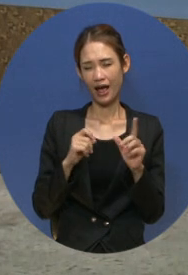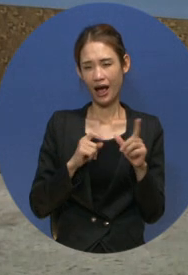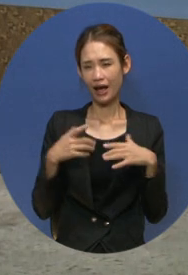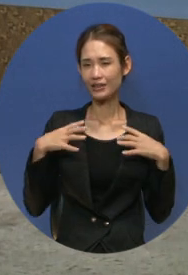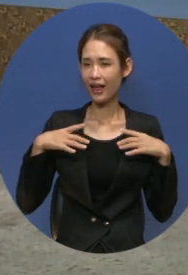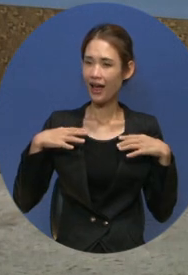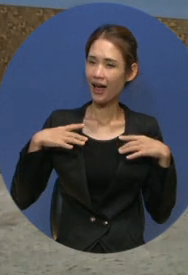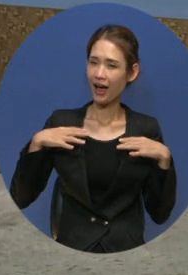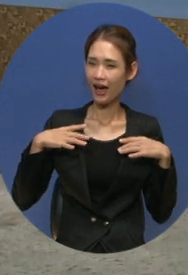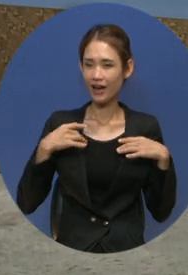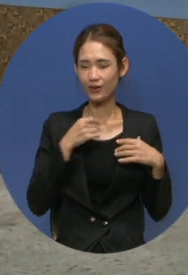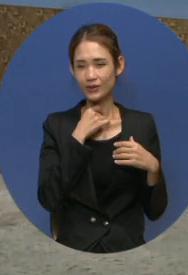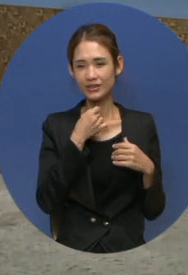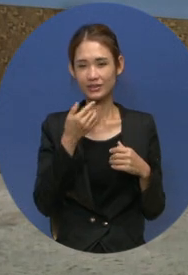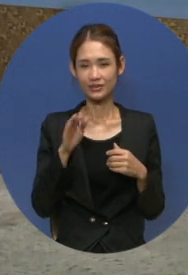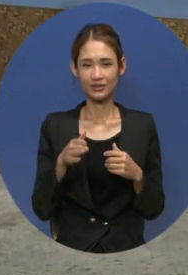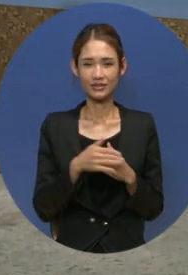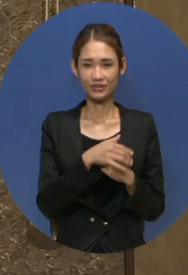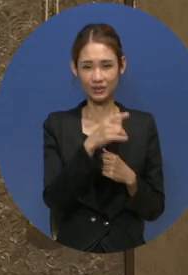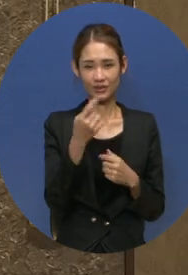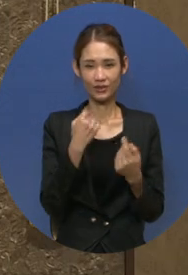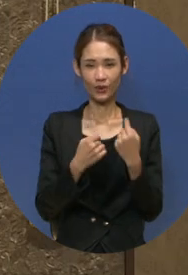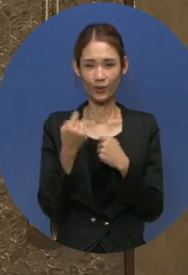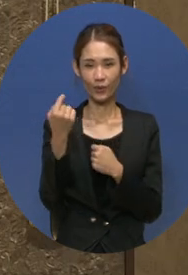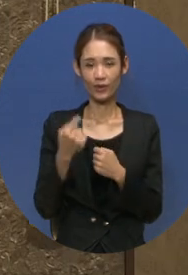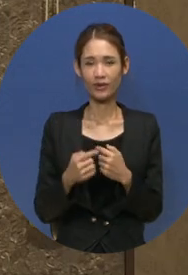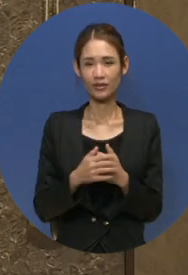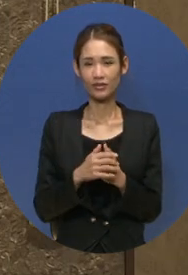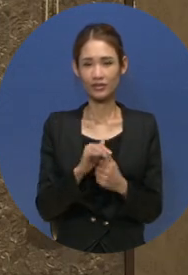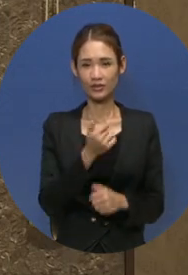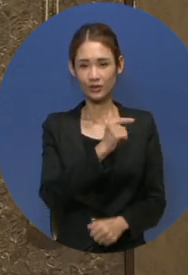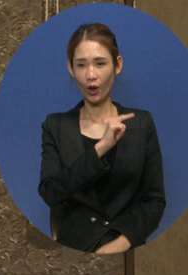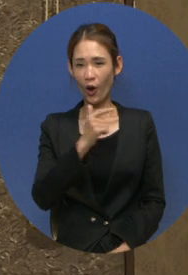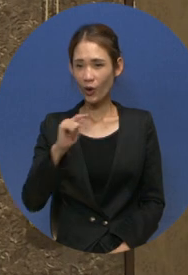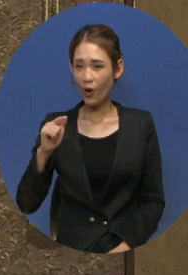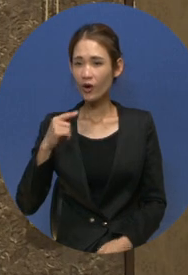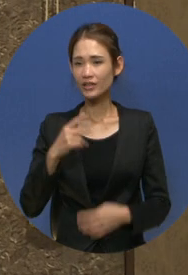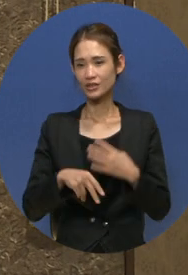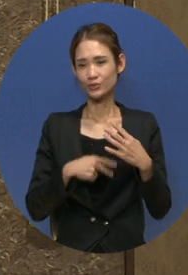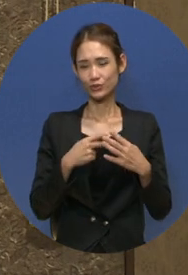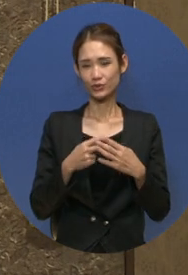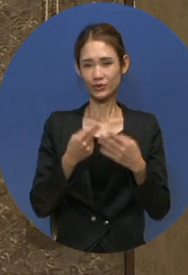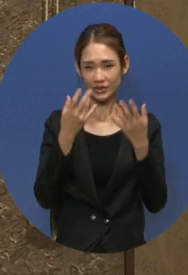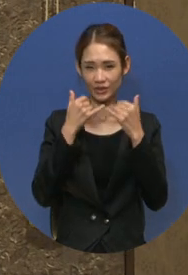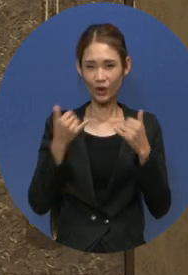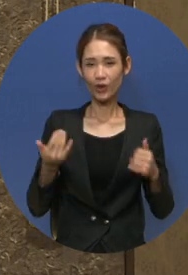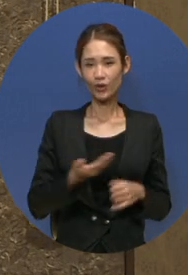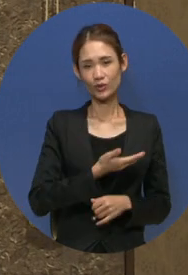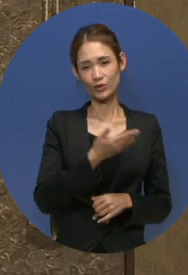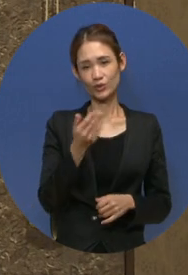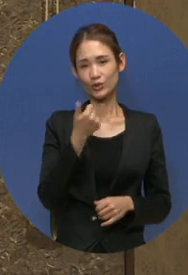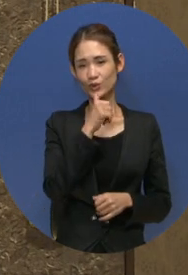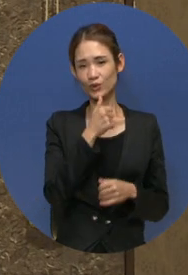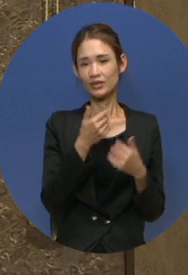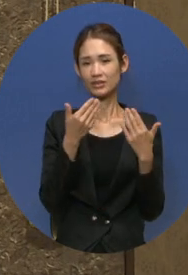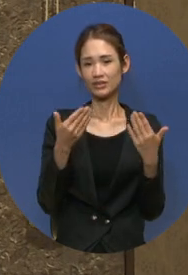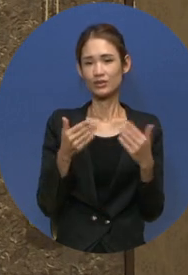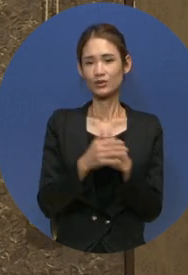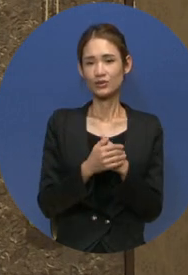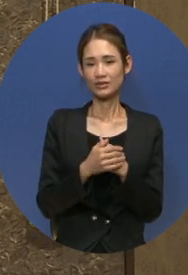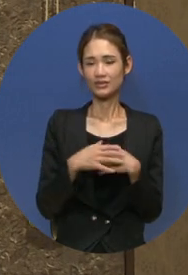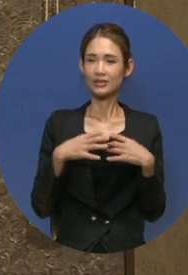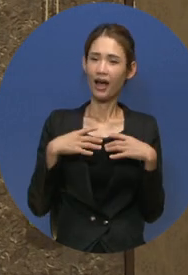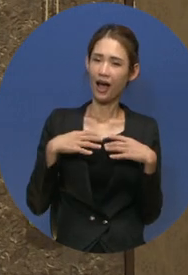네. 그래서 여기 나오면서 여러 프로그램들 시청자 여러분께 이렇게